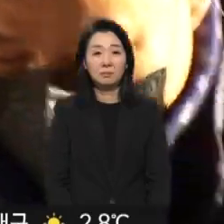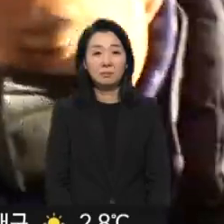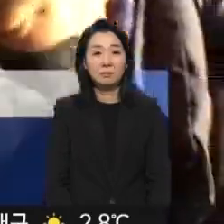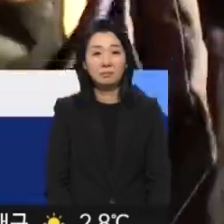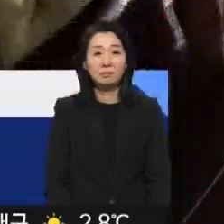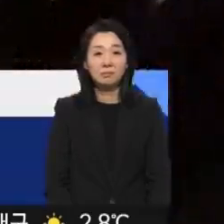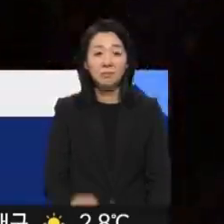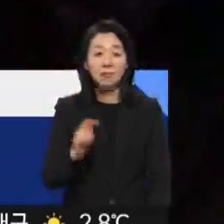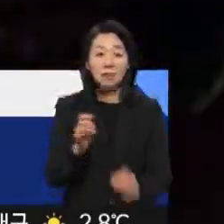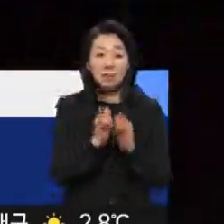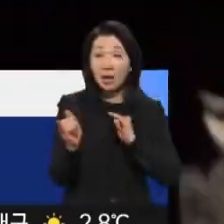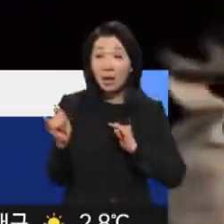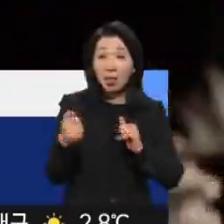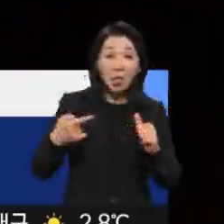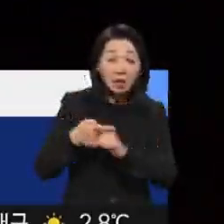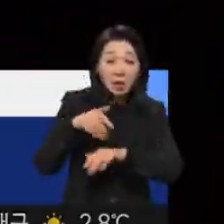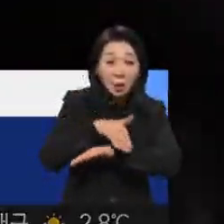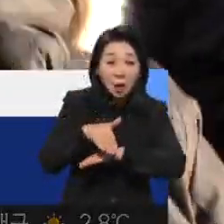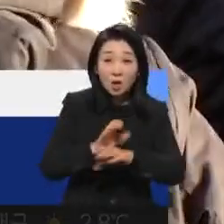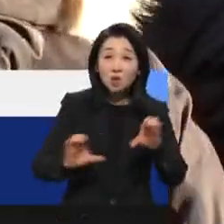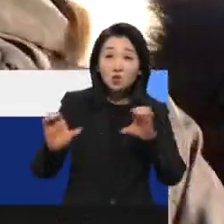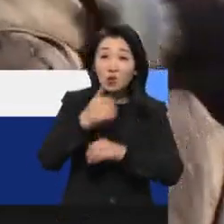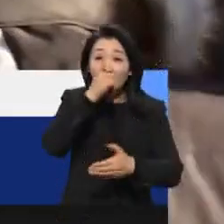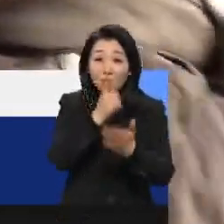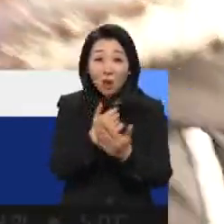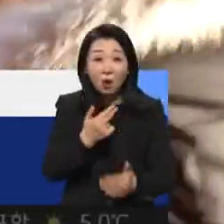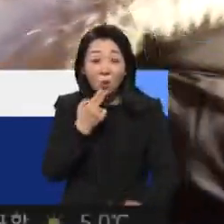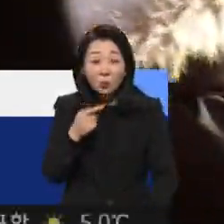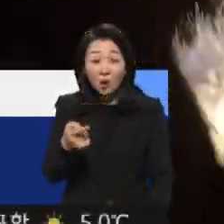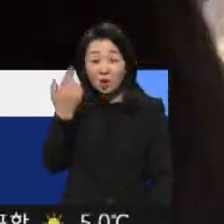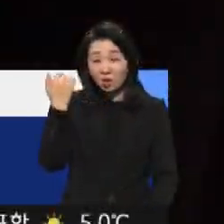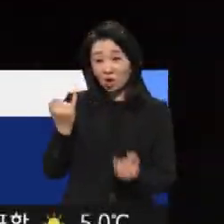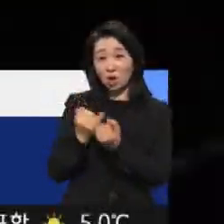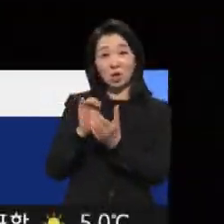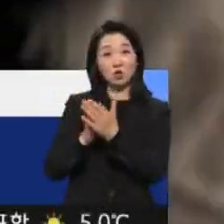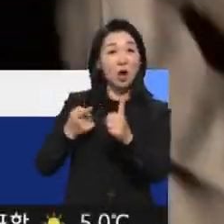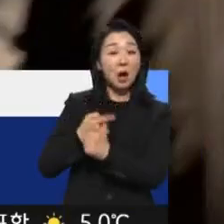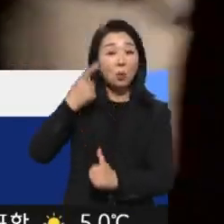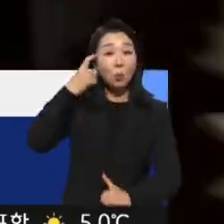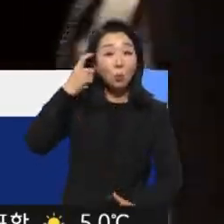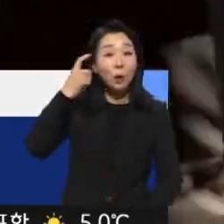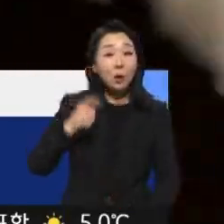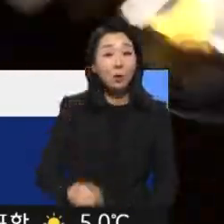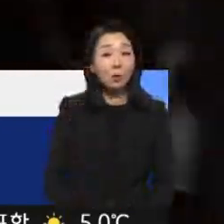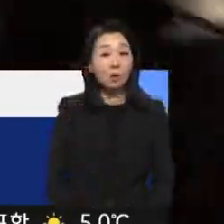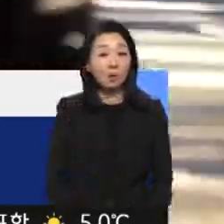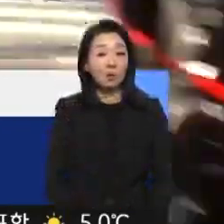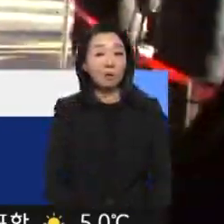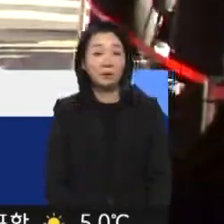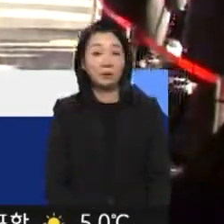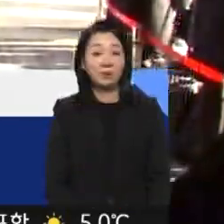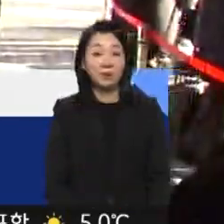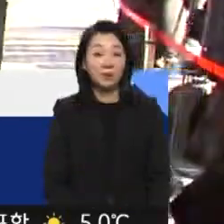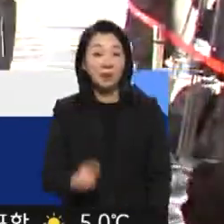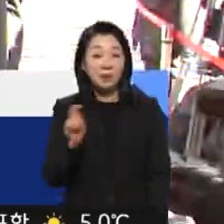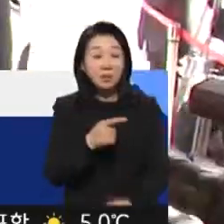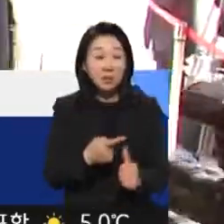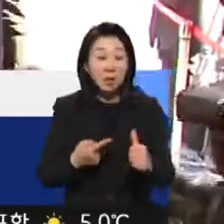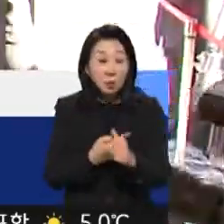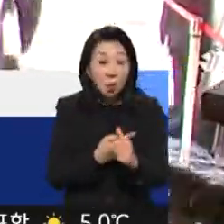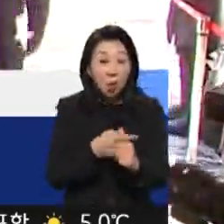택시기사 살해는 계획하신 건가요? 추가 범행은 없나요? 전 여자친구를 왜 살해하신 거예요? 택시기사를 살해한 동기는 금품